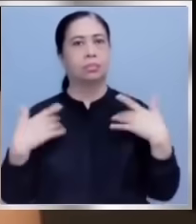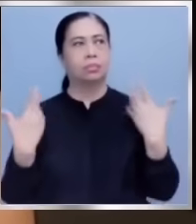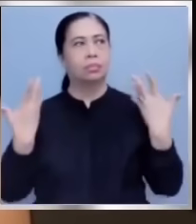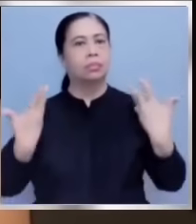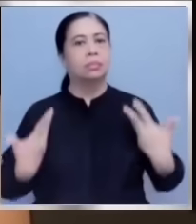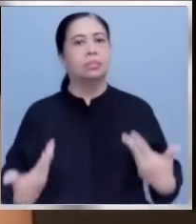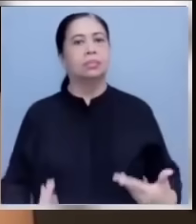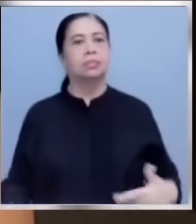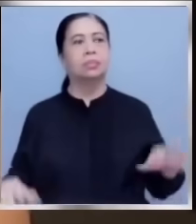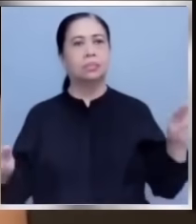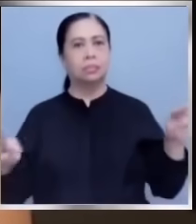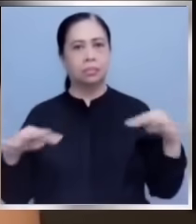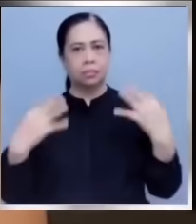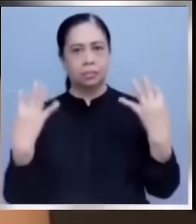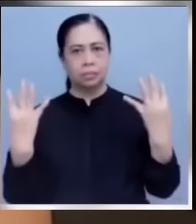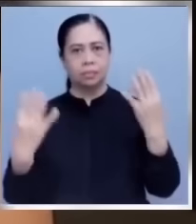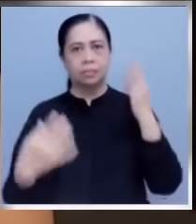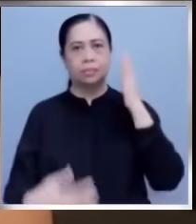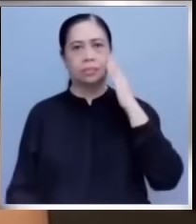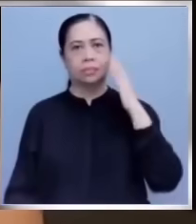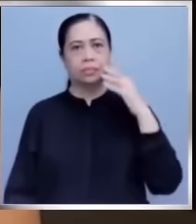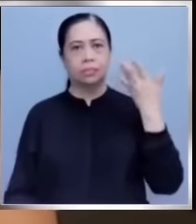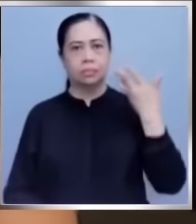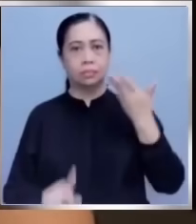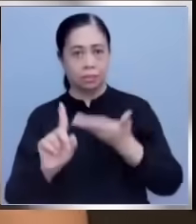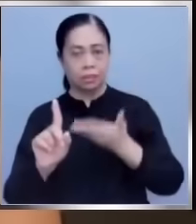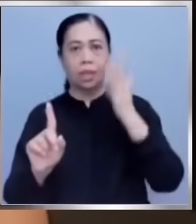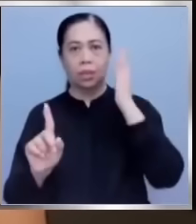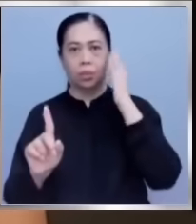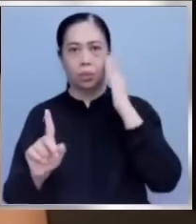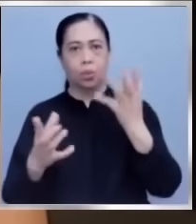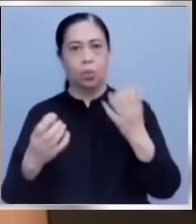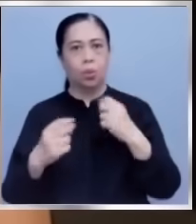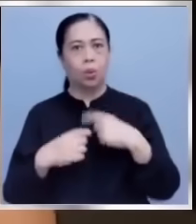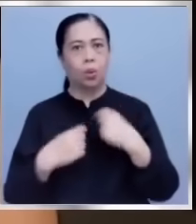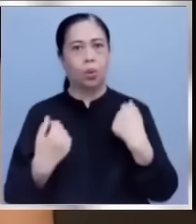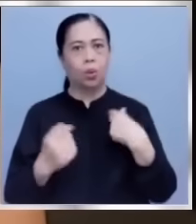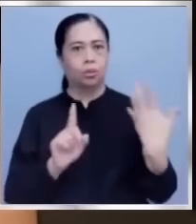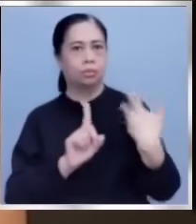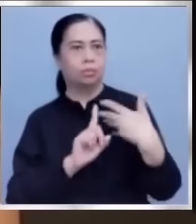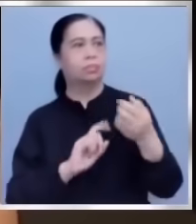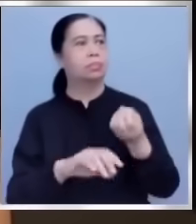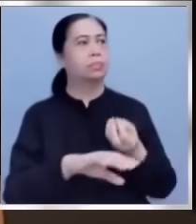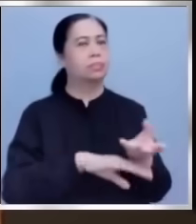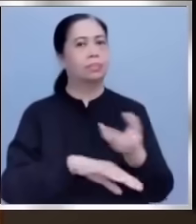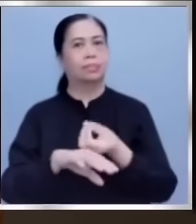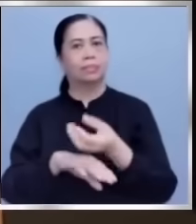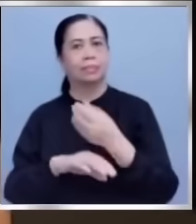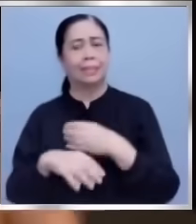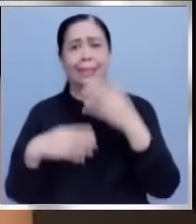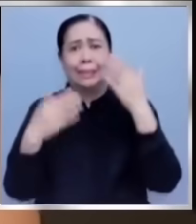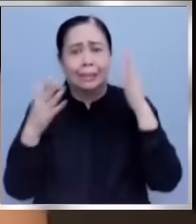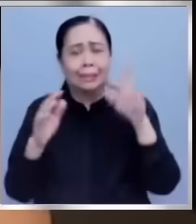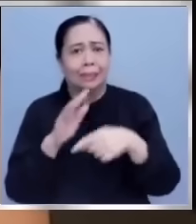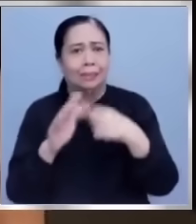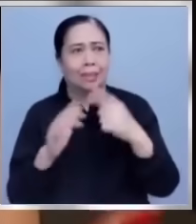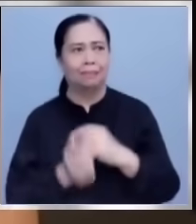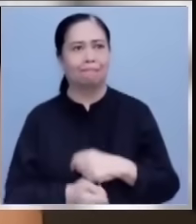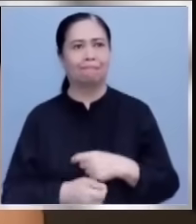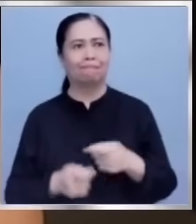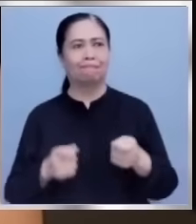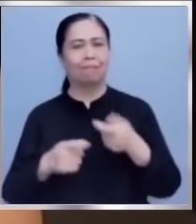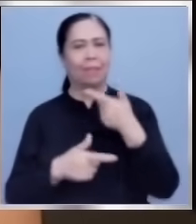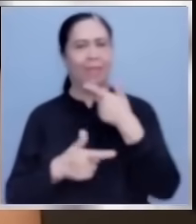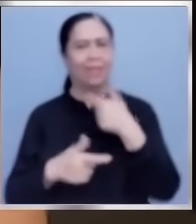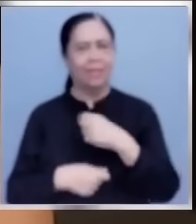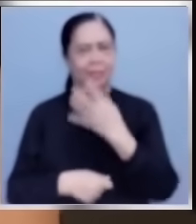And alam niya kung ano yung meron siya at gusto niya lagi finuflaunt yun. Tapos hindi mo alam, minsan natatawa ka sa kanya, minsan naiinis